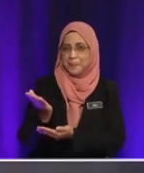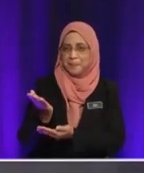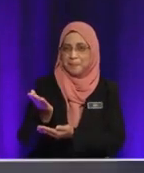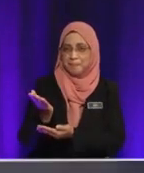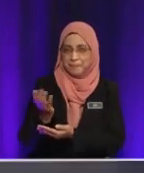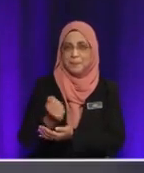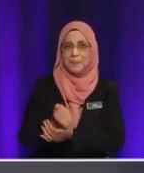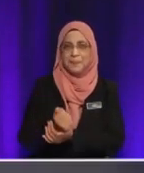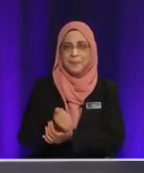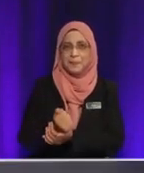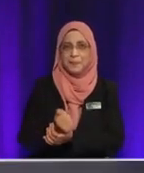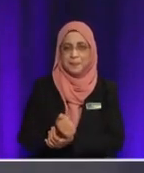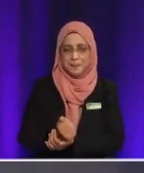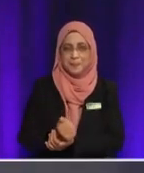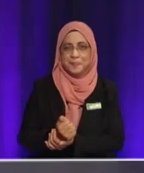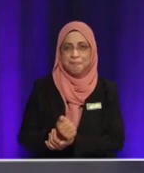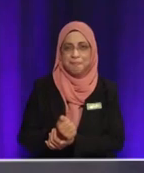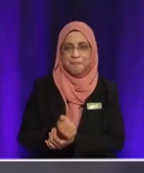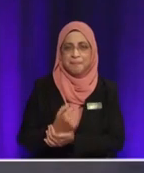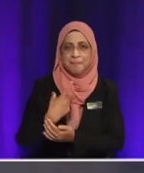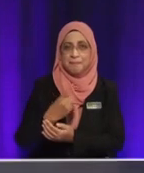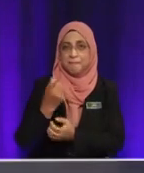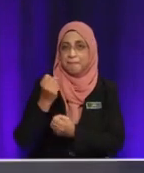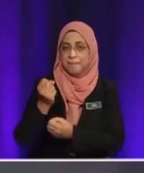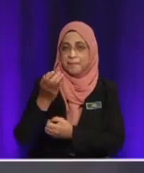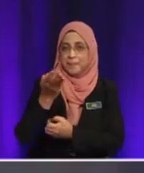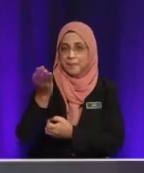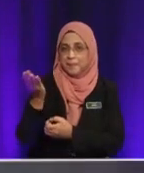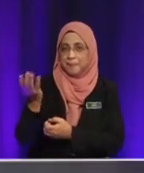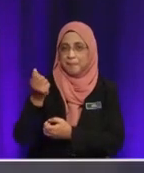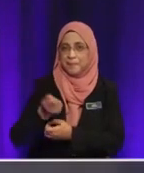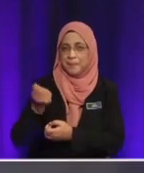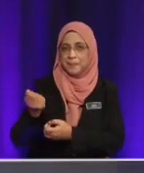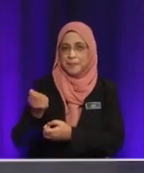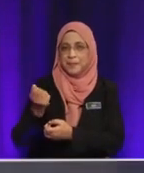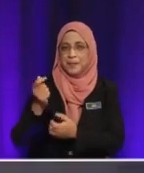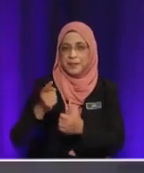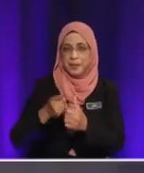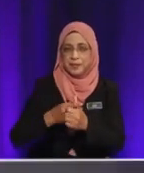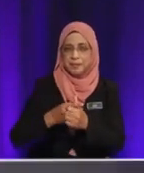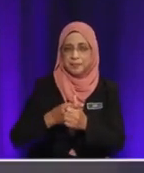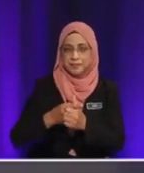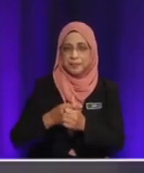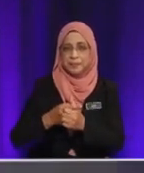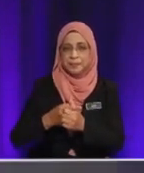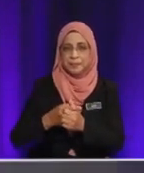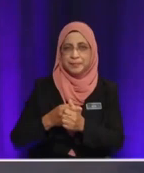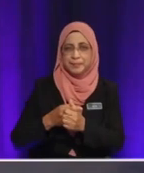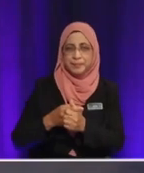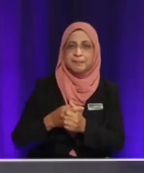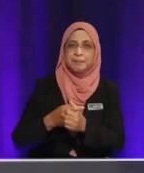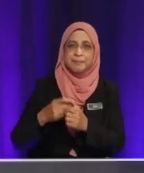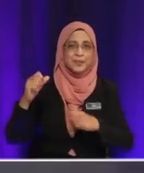pelanggan kita nak buat proses refleksologi kaki, kita kena sediakan peralatan dan bahan. So yang pertama, ingat lagi tak Fika, ini kita panggil